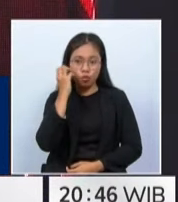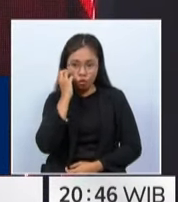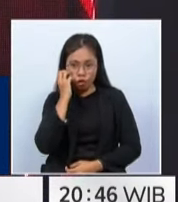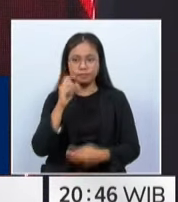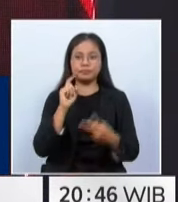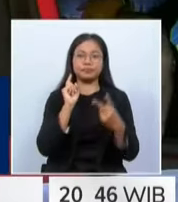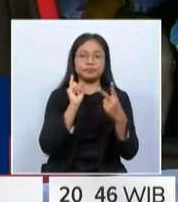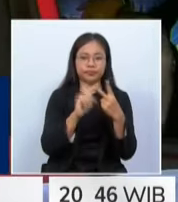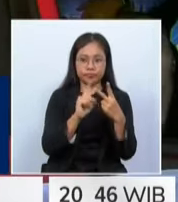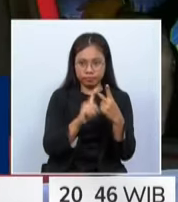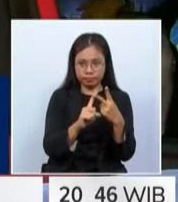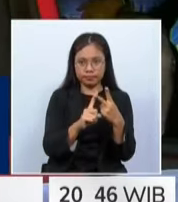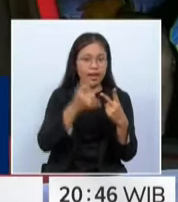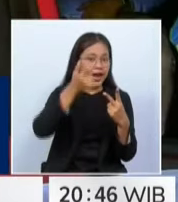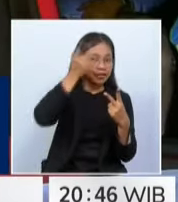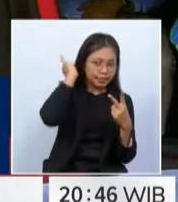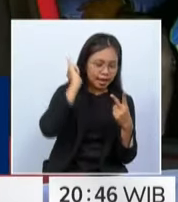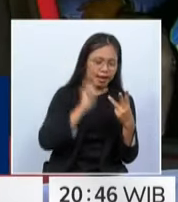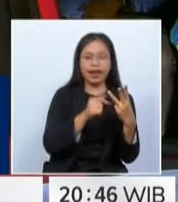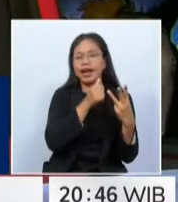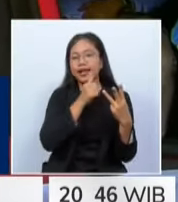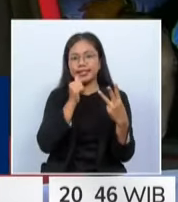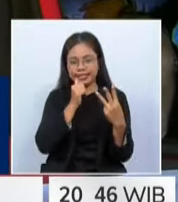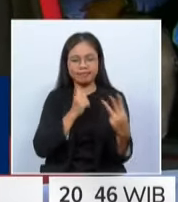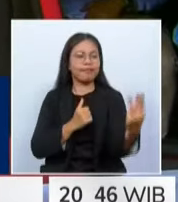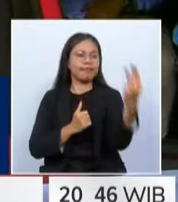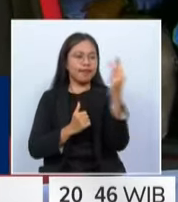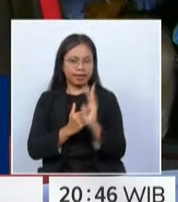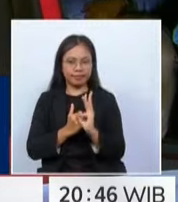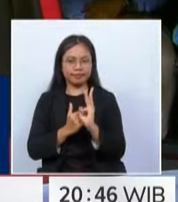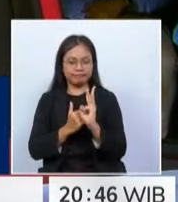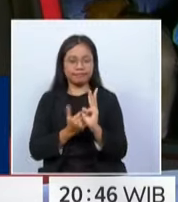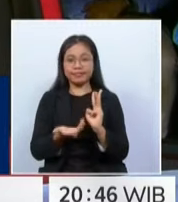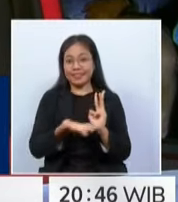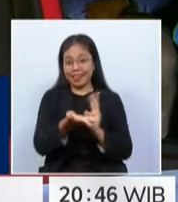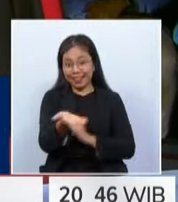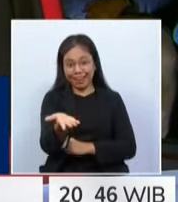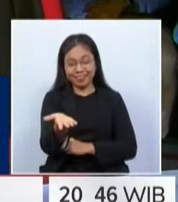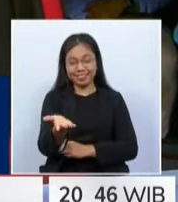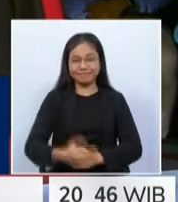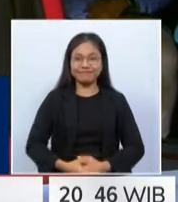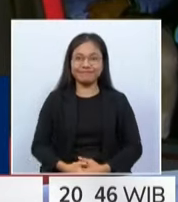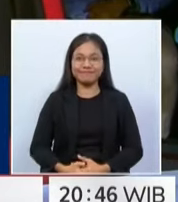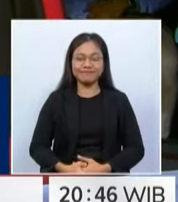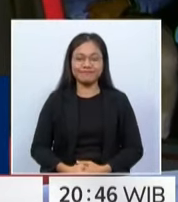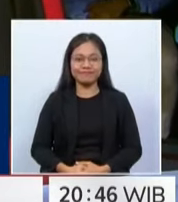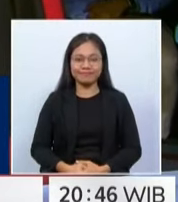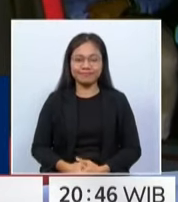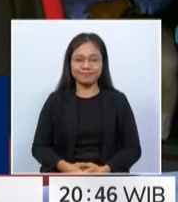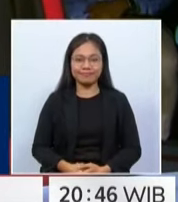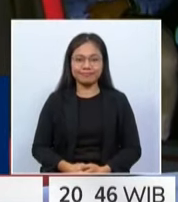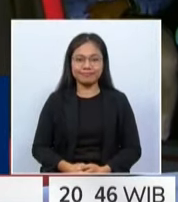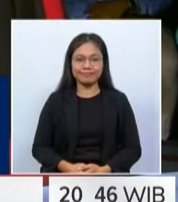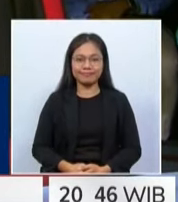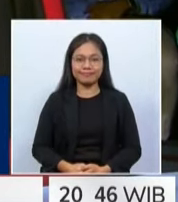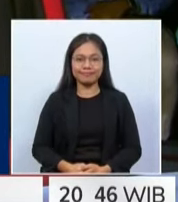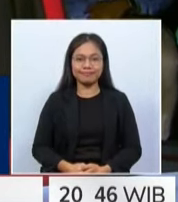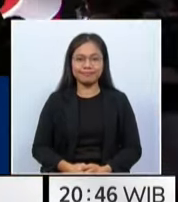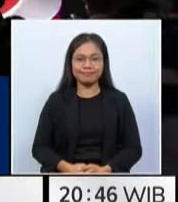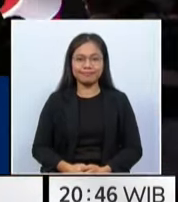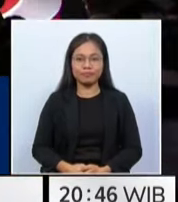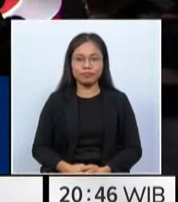podium kami persilakan Pak Baik e Jawaban pertanyaan akan